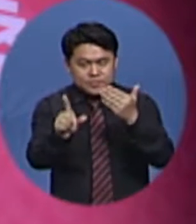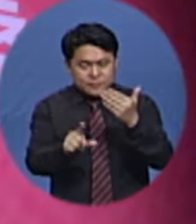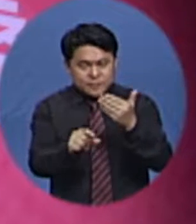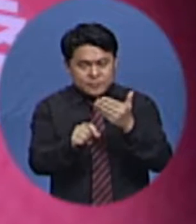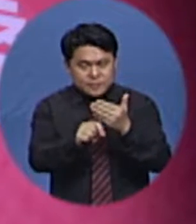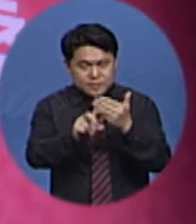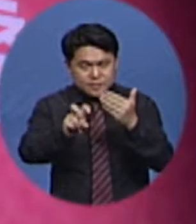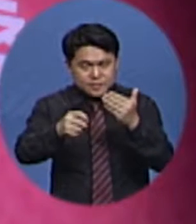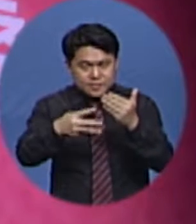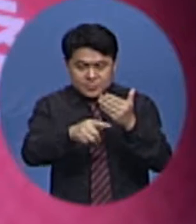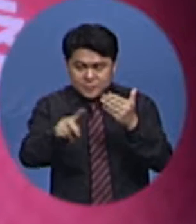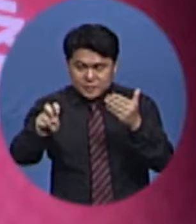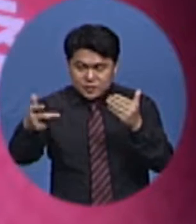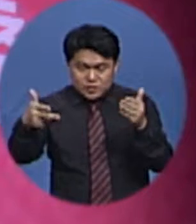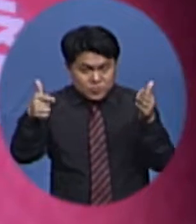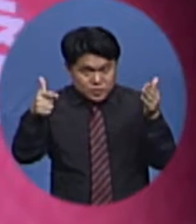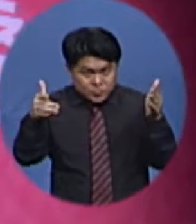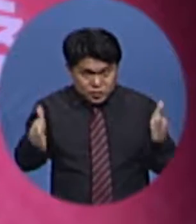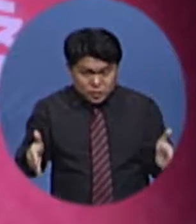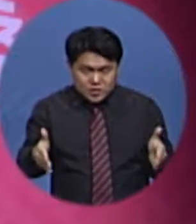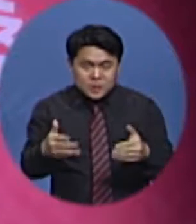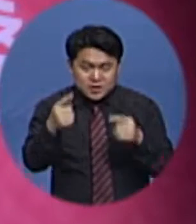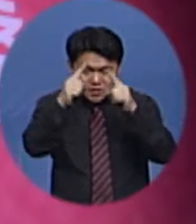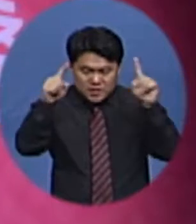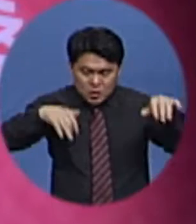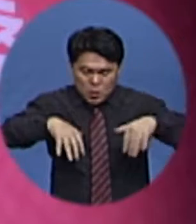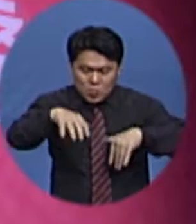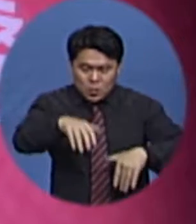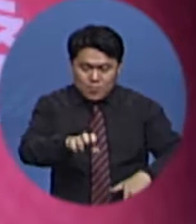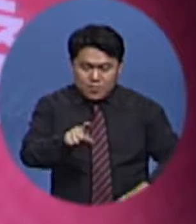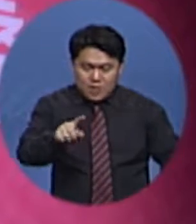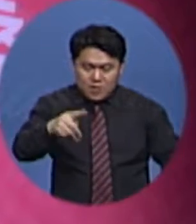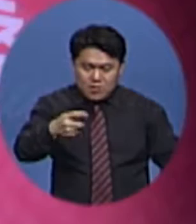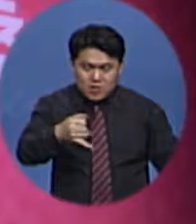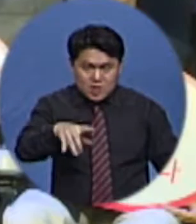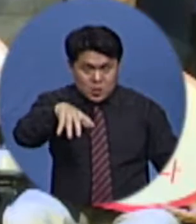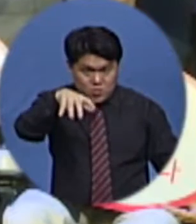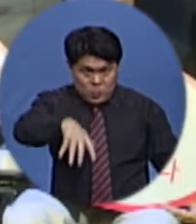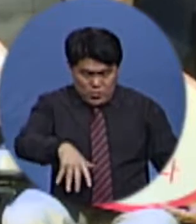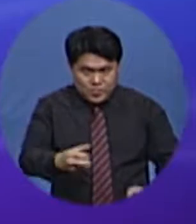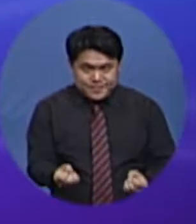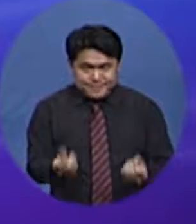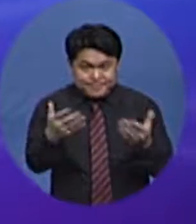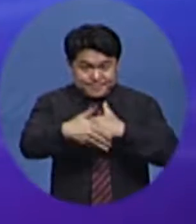23일부터 26일까지 대학로 마로니에 공원에서 진행될 예정입니다.